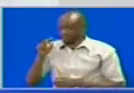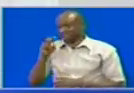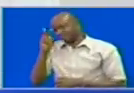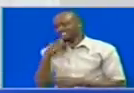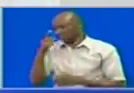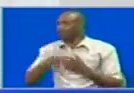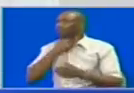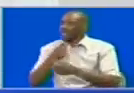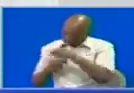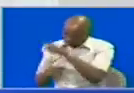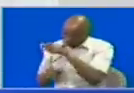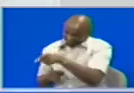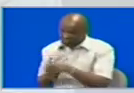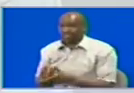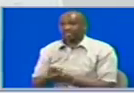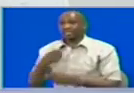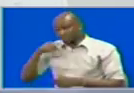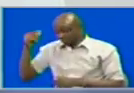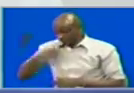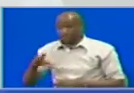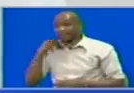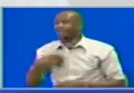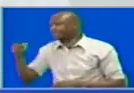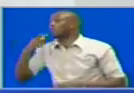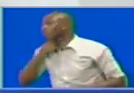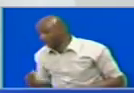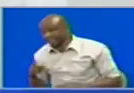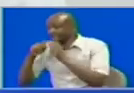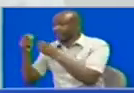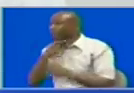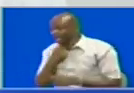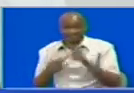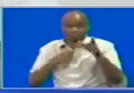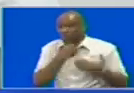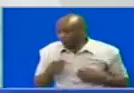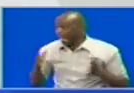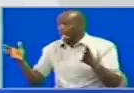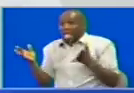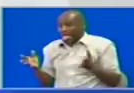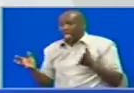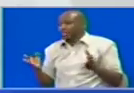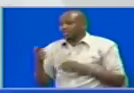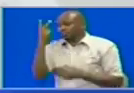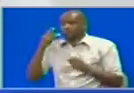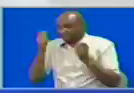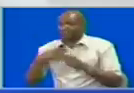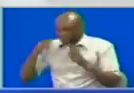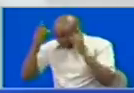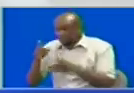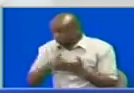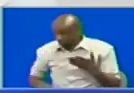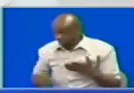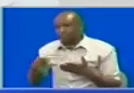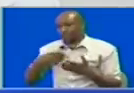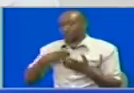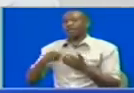Wakaning'ang'ania, hata mzazi wangu alikuwa anashangaa akija kunichukua, huyu anakuja kunichukua, nataka niende naye. Lakini mimi mwenyewe nikaamua nikaenda